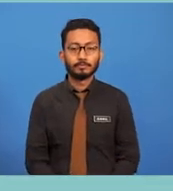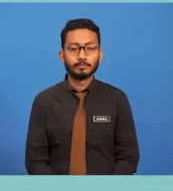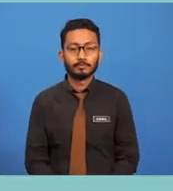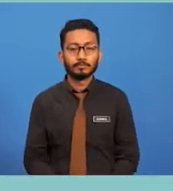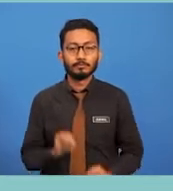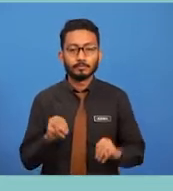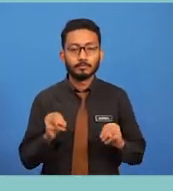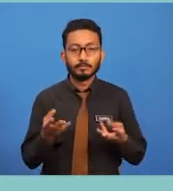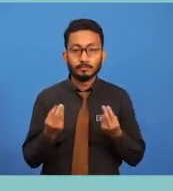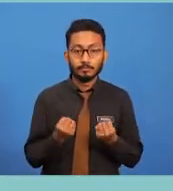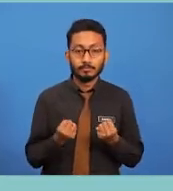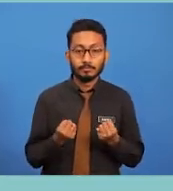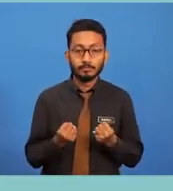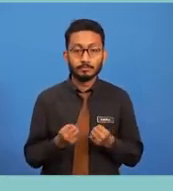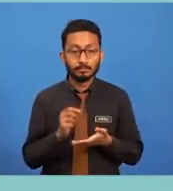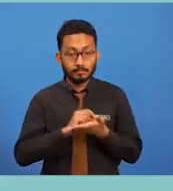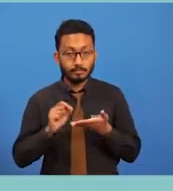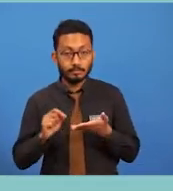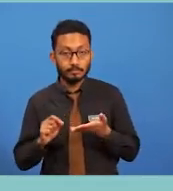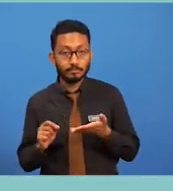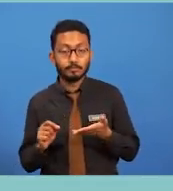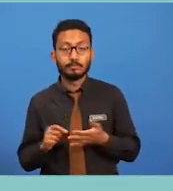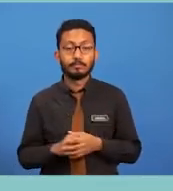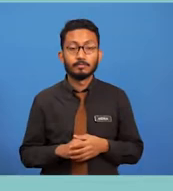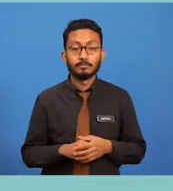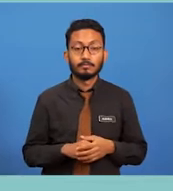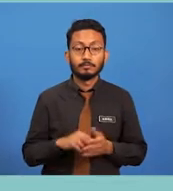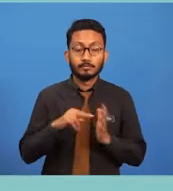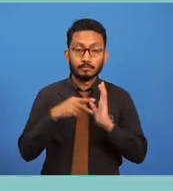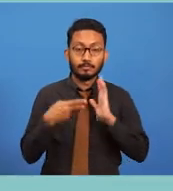Murid-murid dikehendaki menuliskan definisi asid.